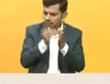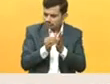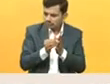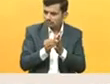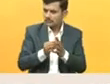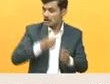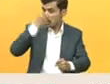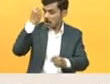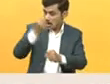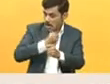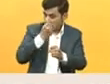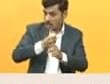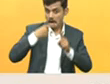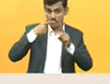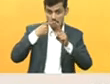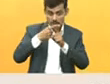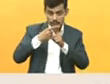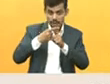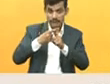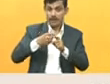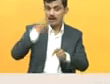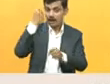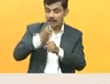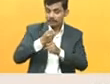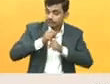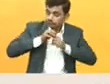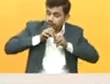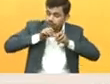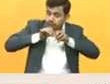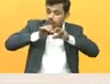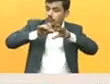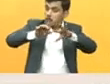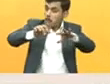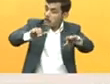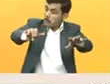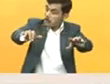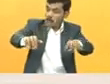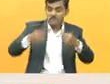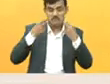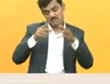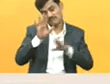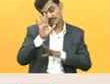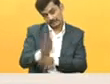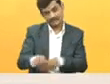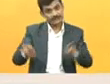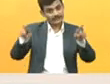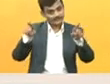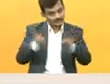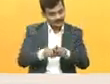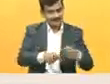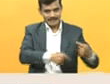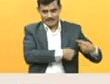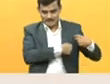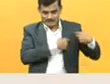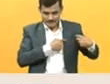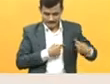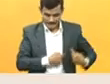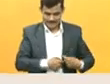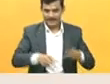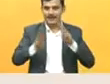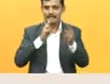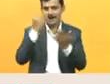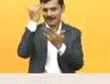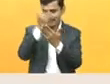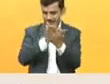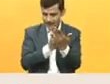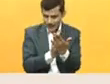किए गए कामों की चर्चा दूर सुदूर पहुंच ही जाती है। और हमारा मन की बात तो इसका